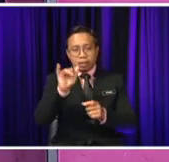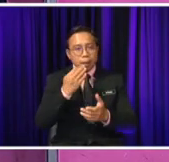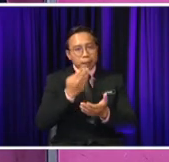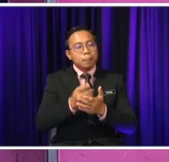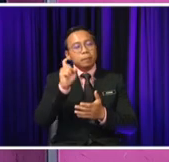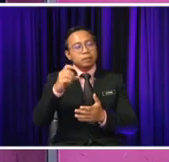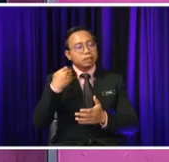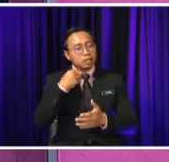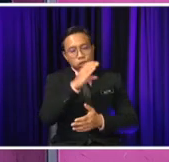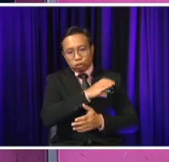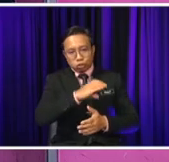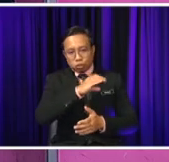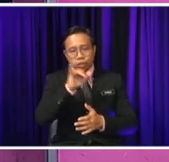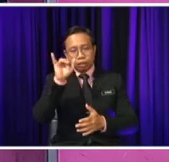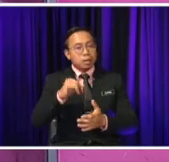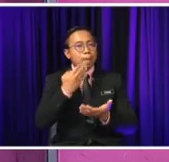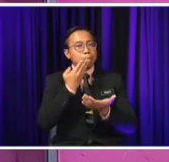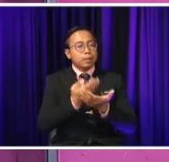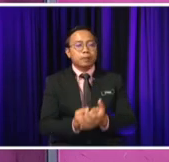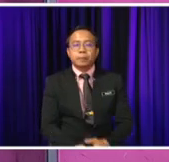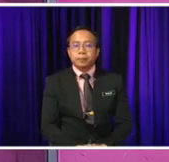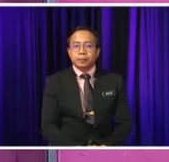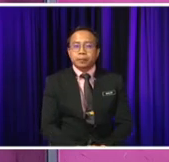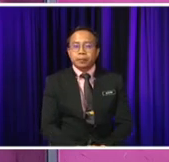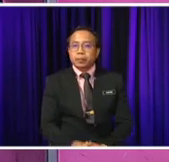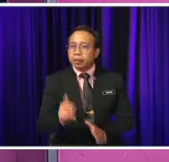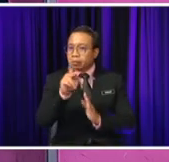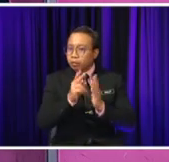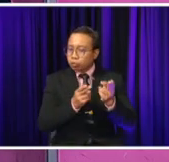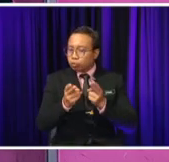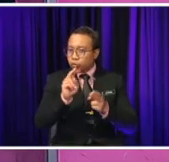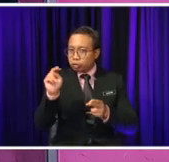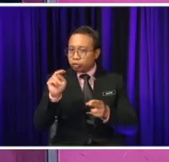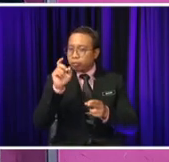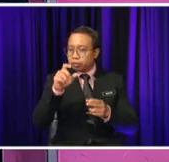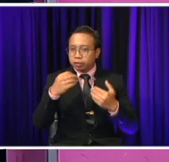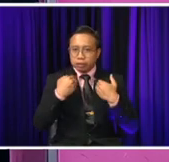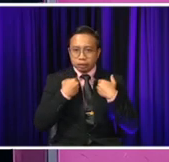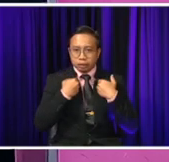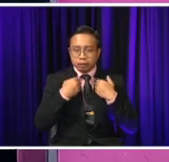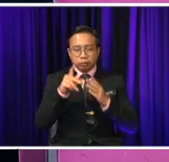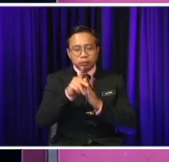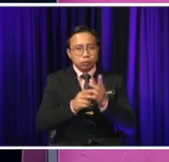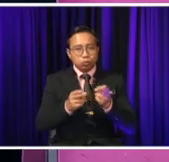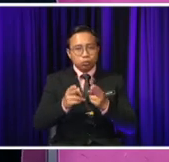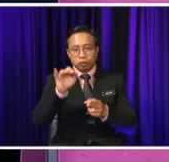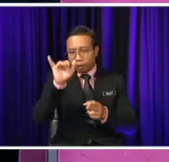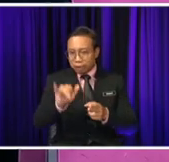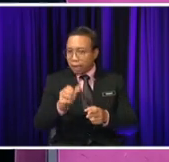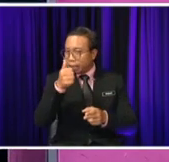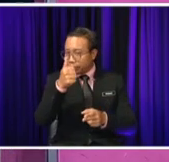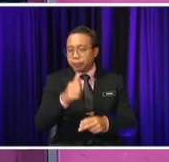yang hebat betul seorang pentak biasa satu petakbiran dan pengusaha yang baik mesti mempunyai tabir dan pengurus yang hebat jadi